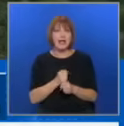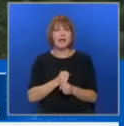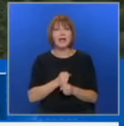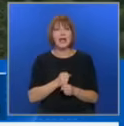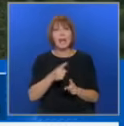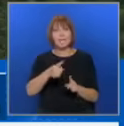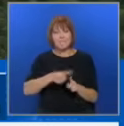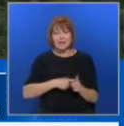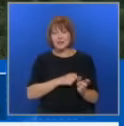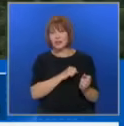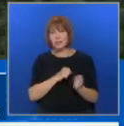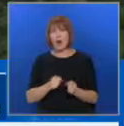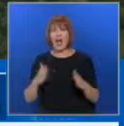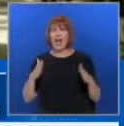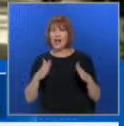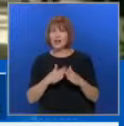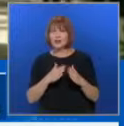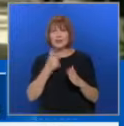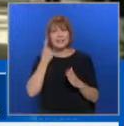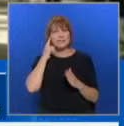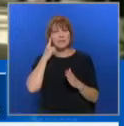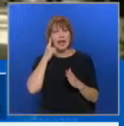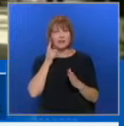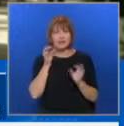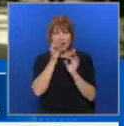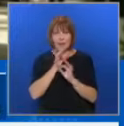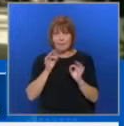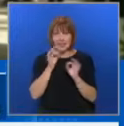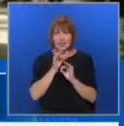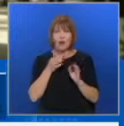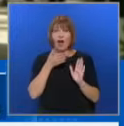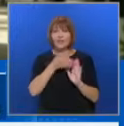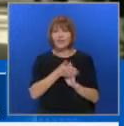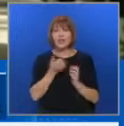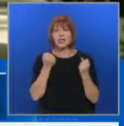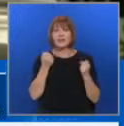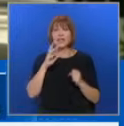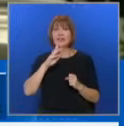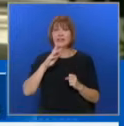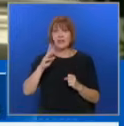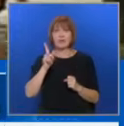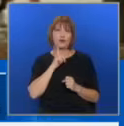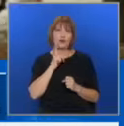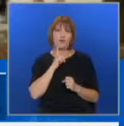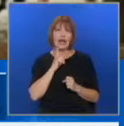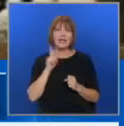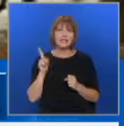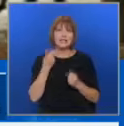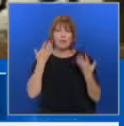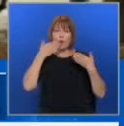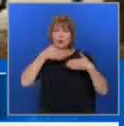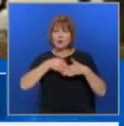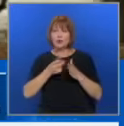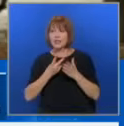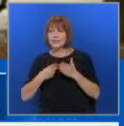месеци по-късно. В жилището, за което се смятало за необитаемо, се оказало, че живеят трима души, които само нощем излизали до